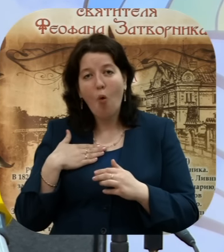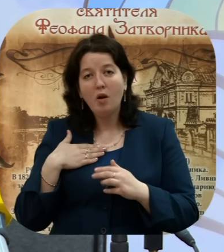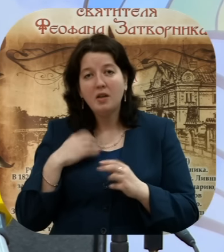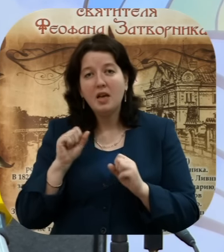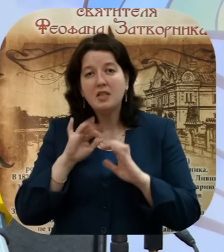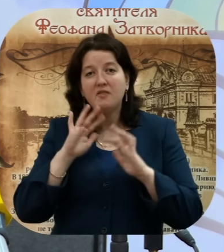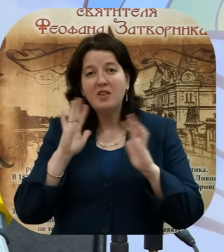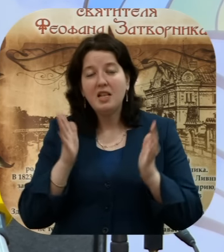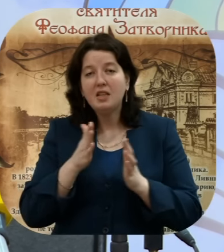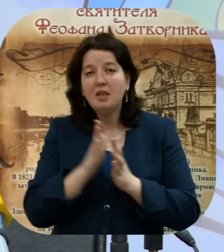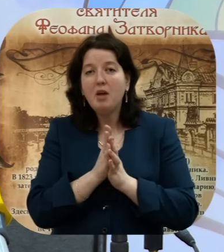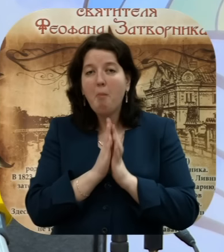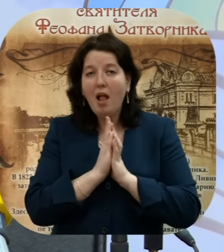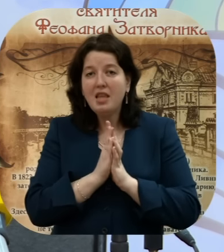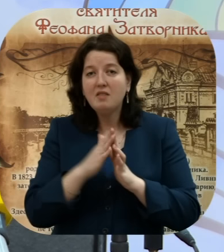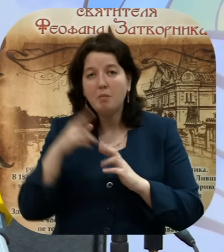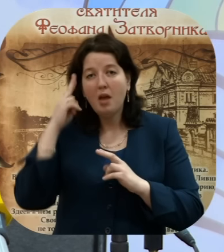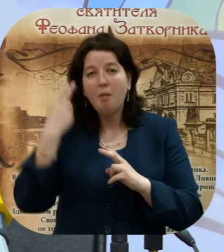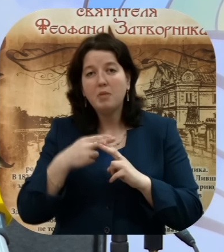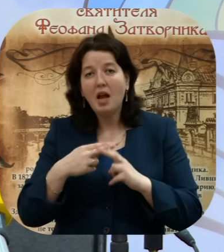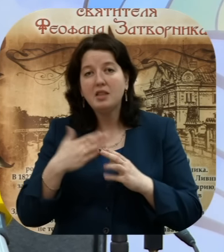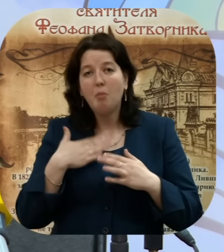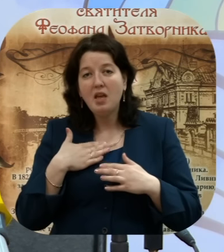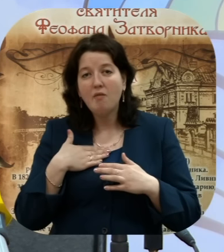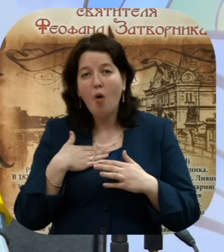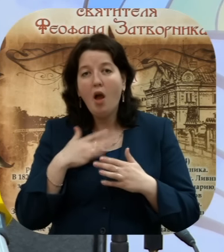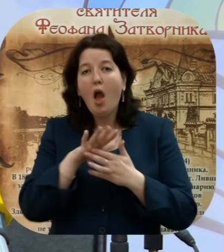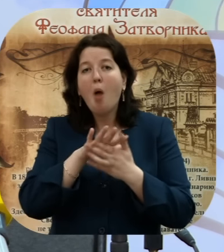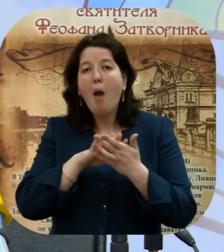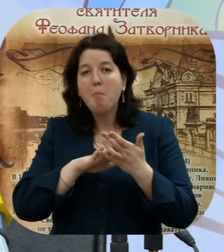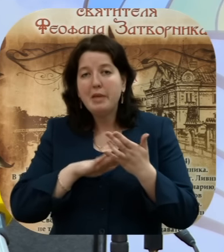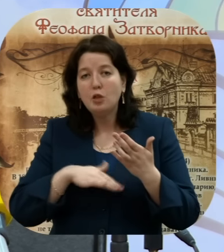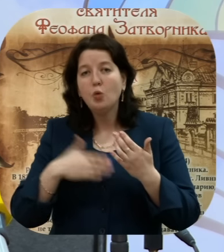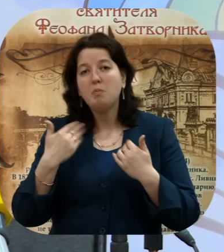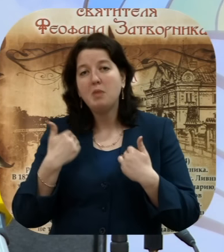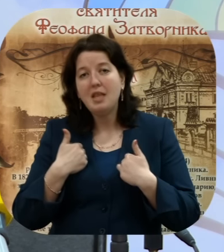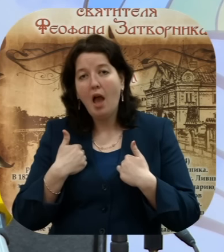святыми молитвами брата моего, помилуй меня и его.